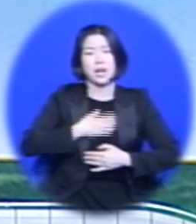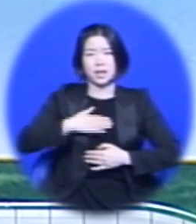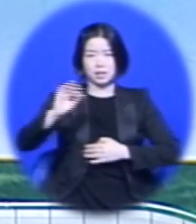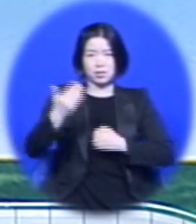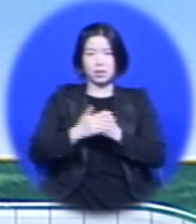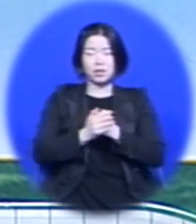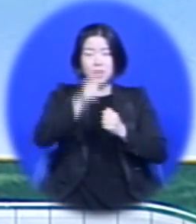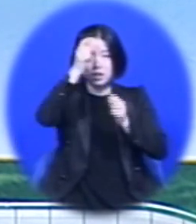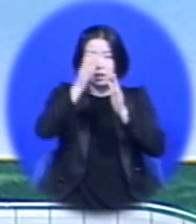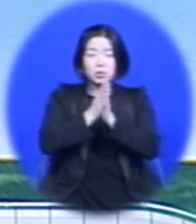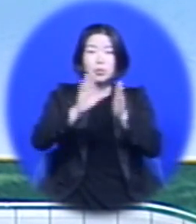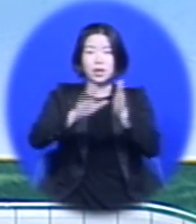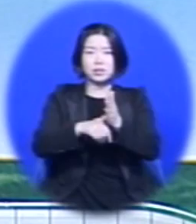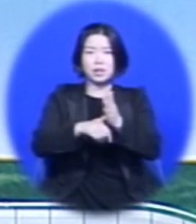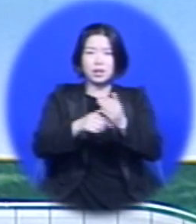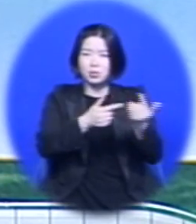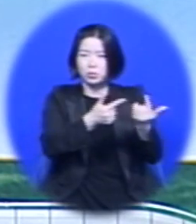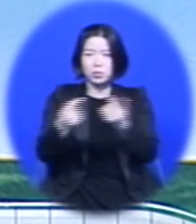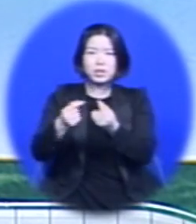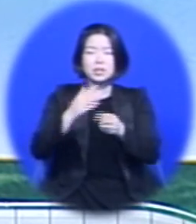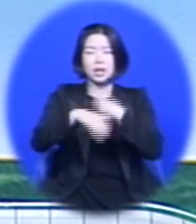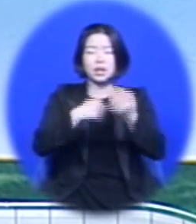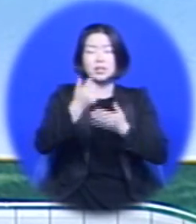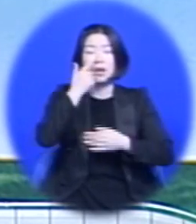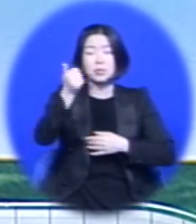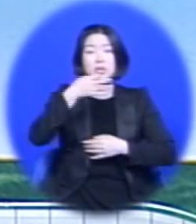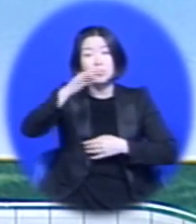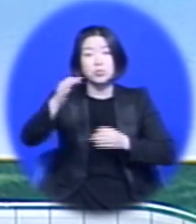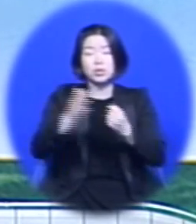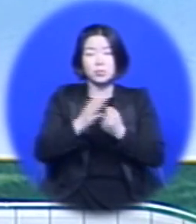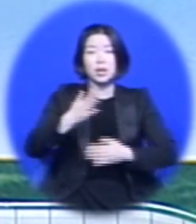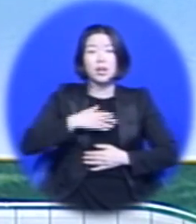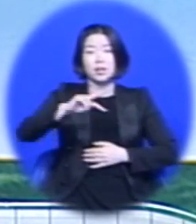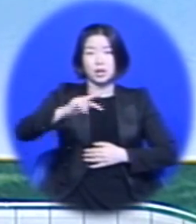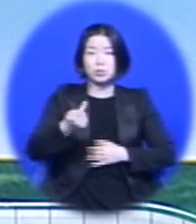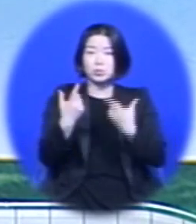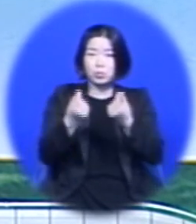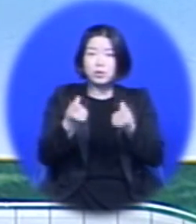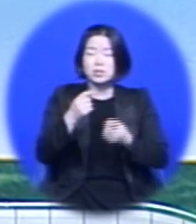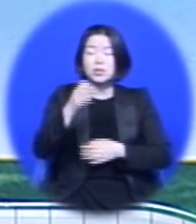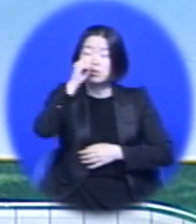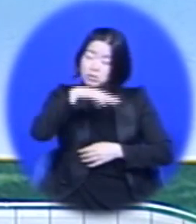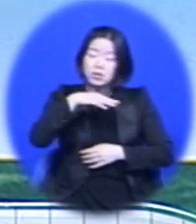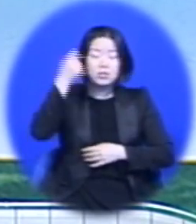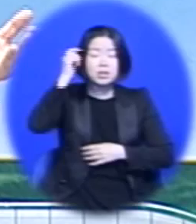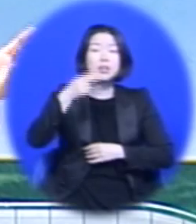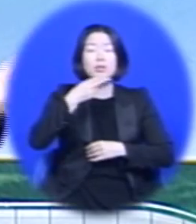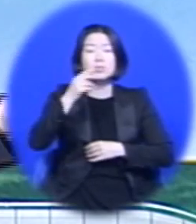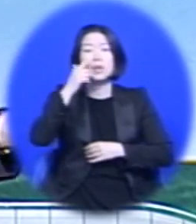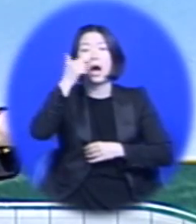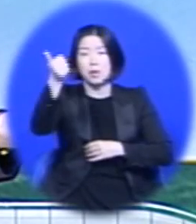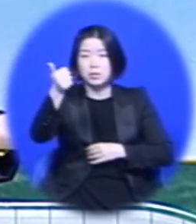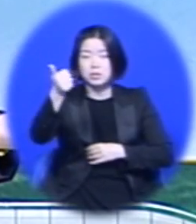때 다들 그냥 하나님을 아버지라고 부르니까 나도 그냥 하나님 아버지 이런